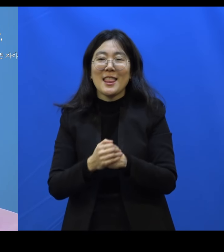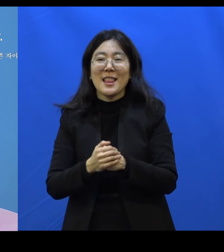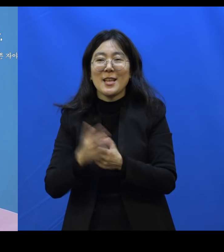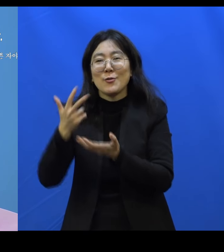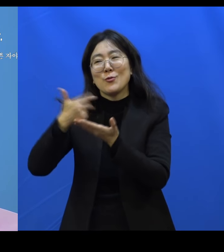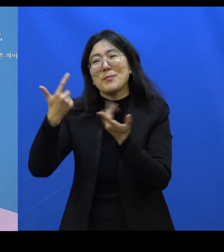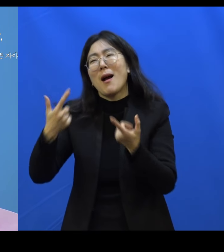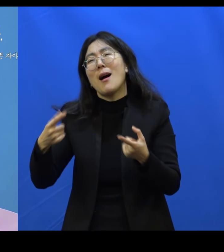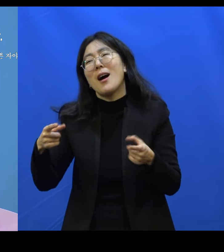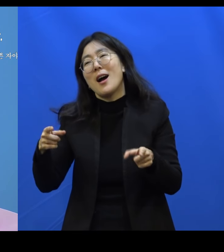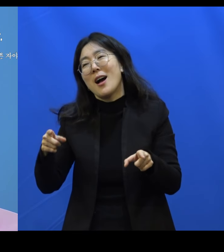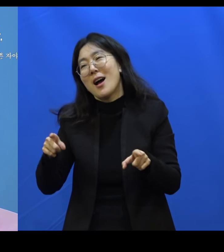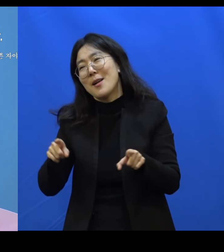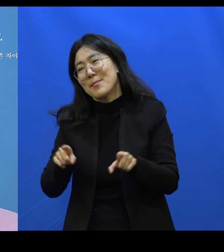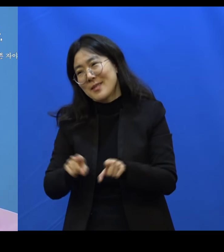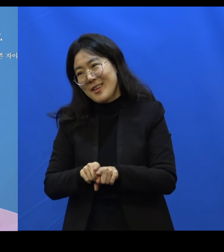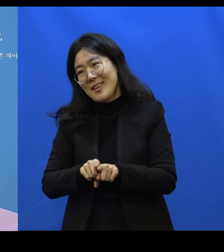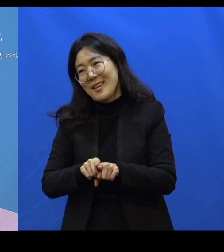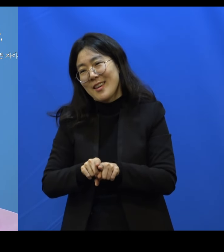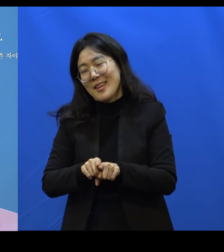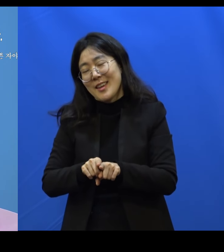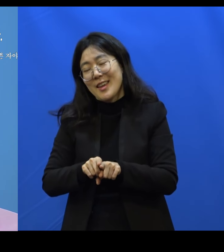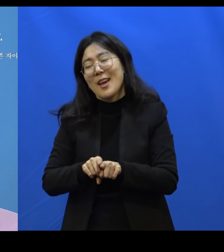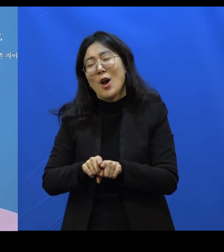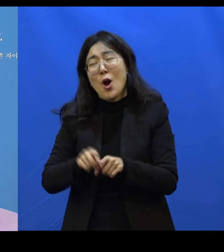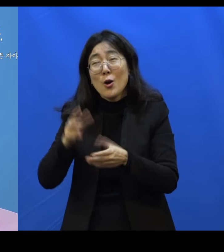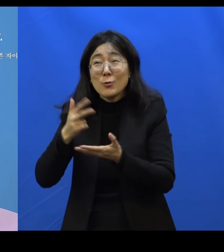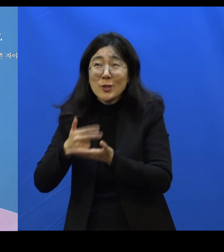그분과 함께 걸어가는 삶.